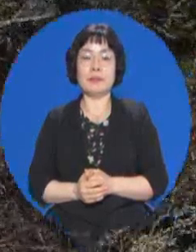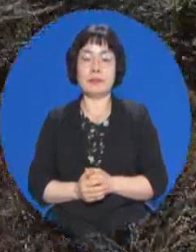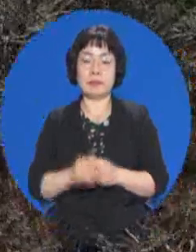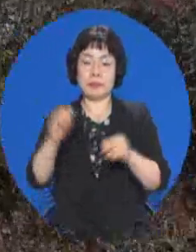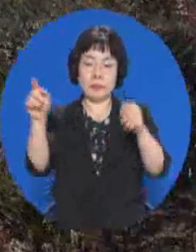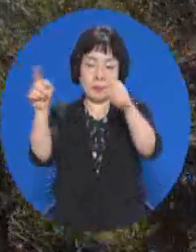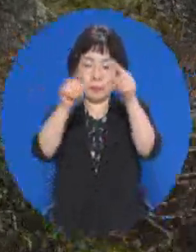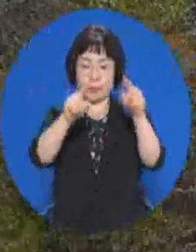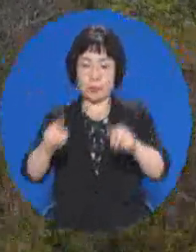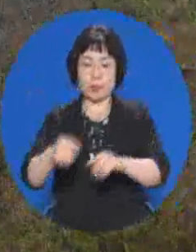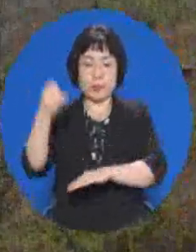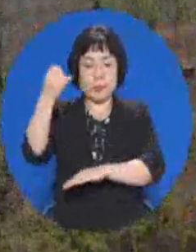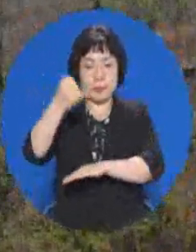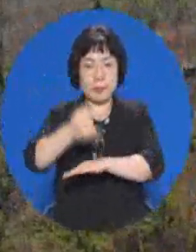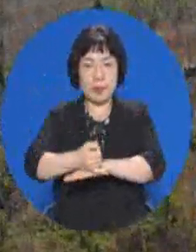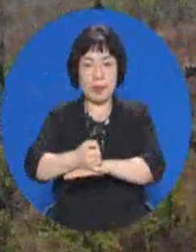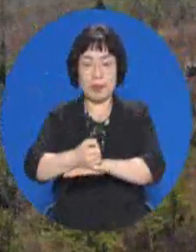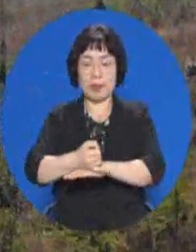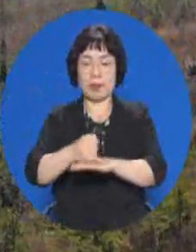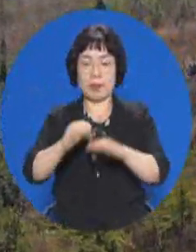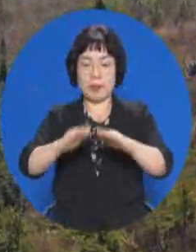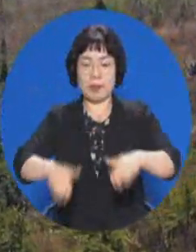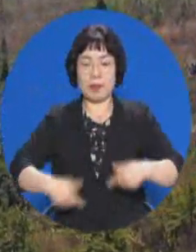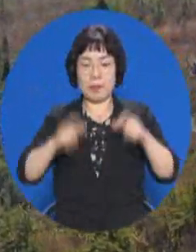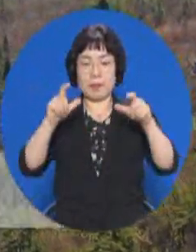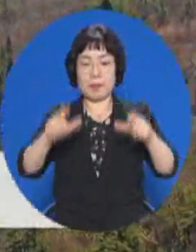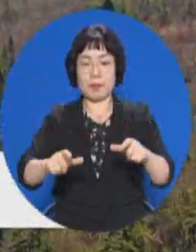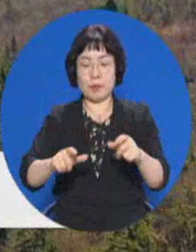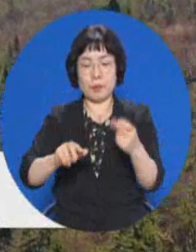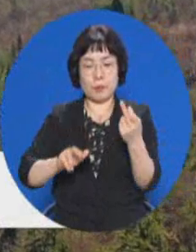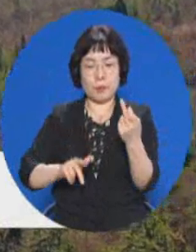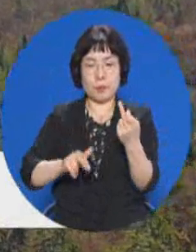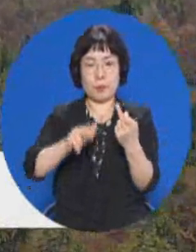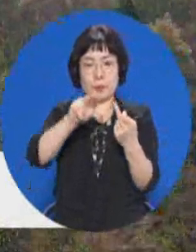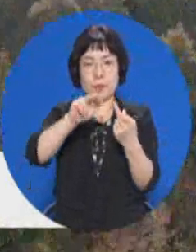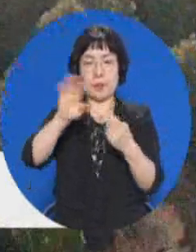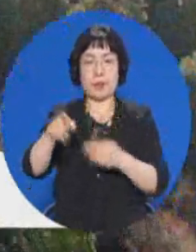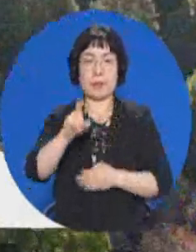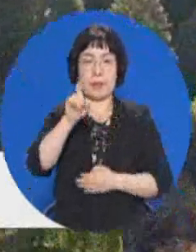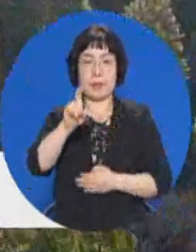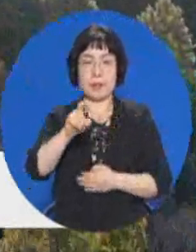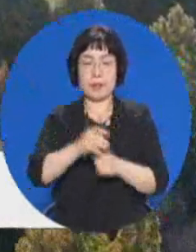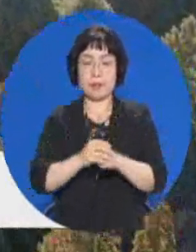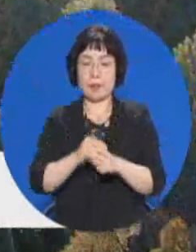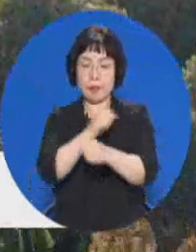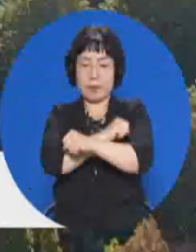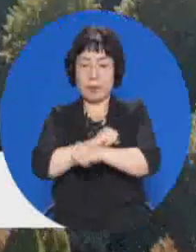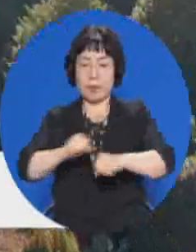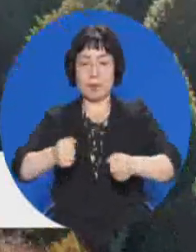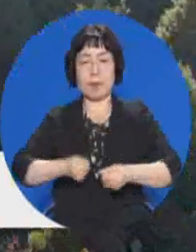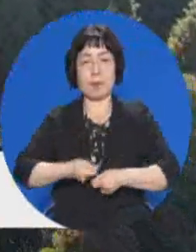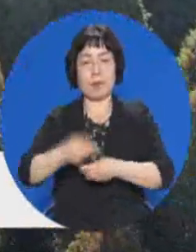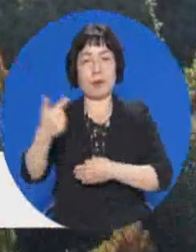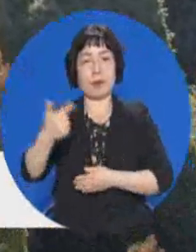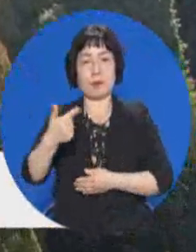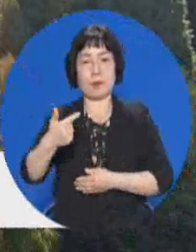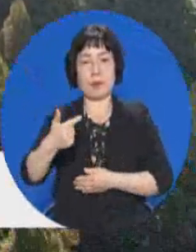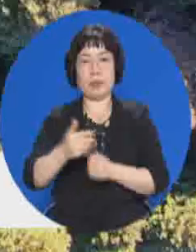한반도의 최남단, 공군 영남면 해발 410m 북내산 자락 21헥타르 면적의 편백린